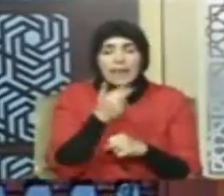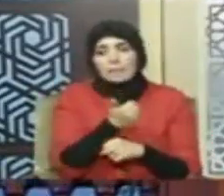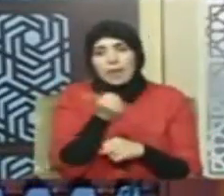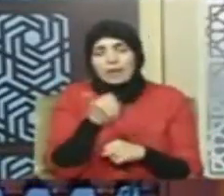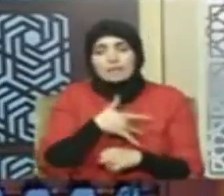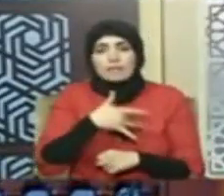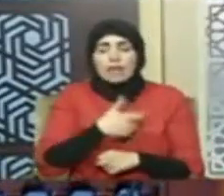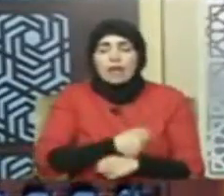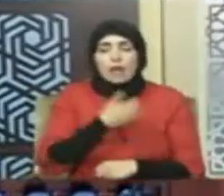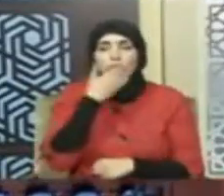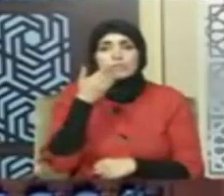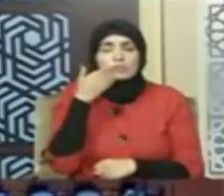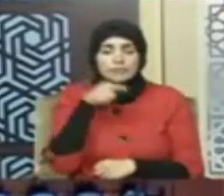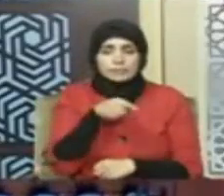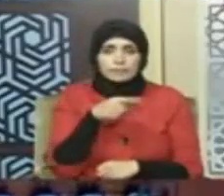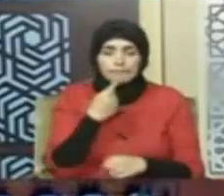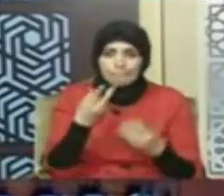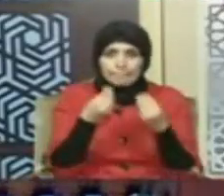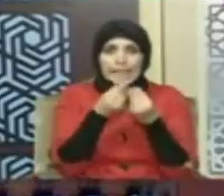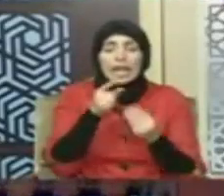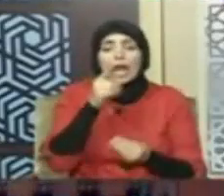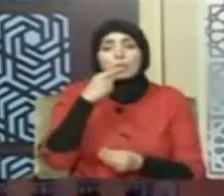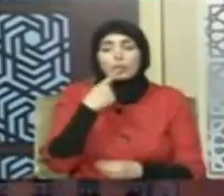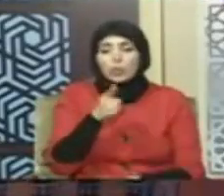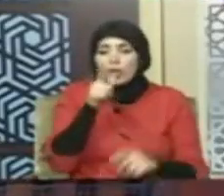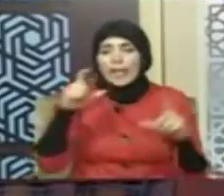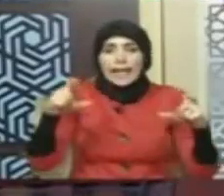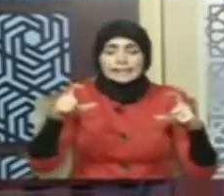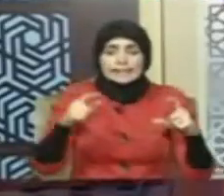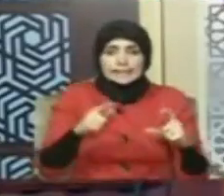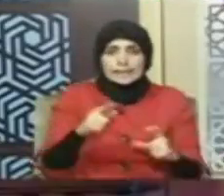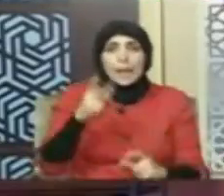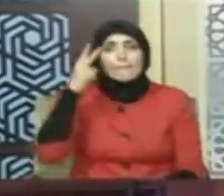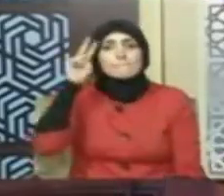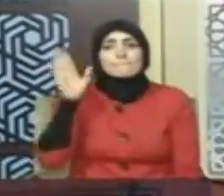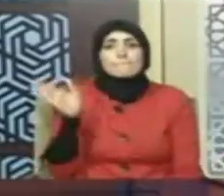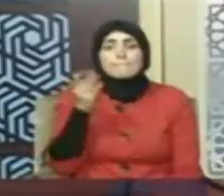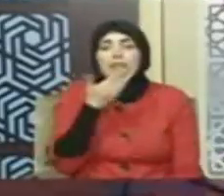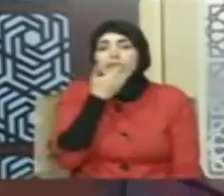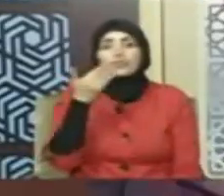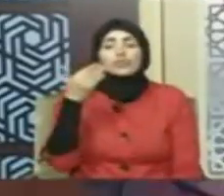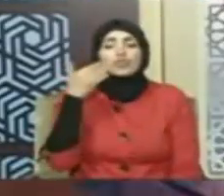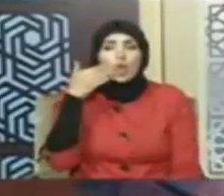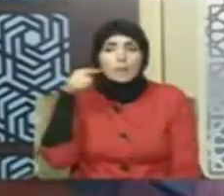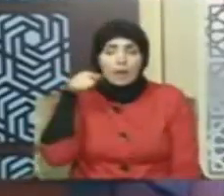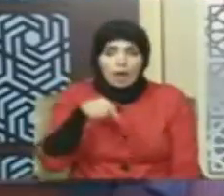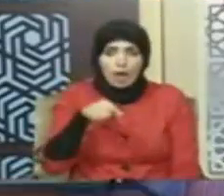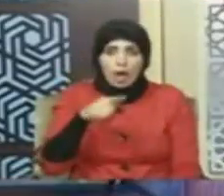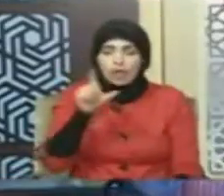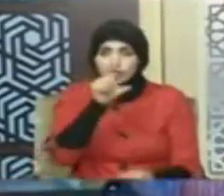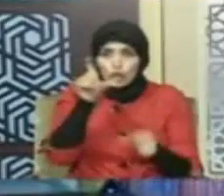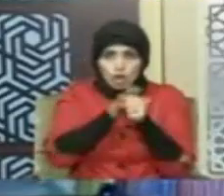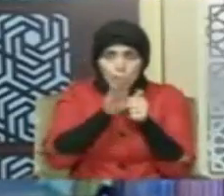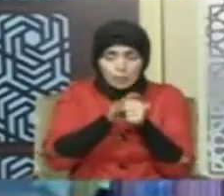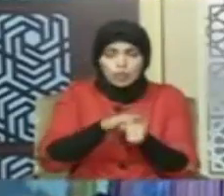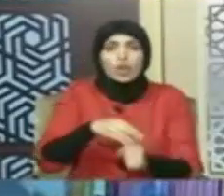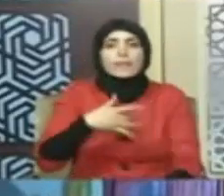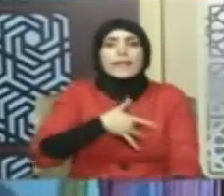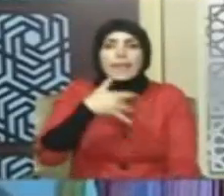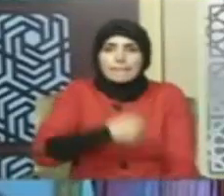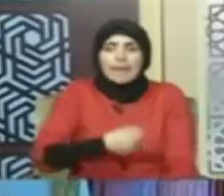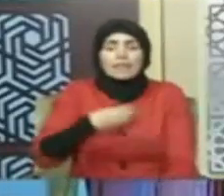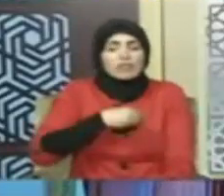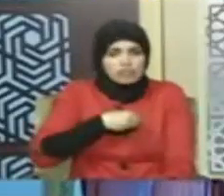فقال: من صام رمضان إيمانا، إيمانا ثقة فيما عند الله، إخلاصا